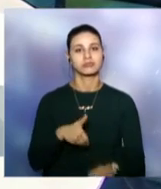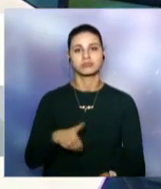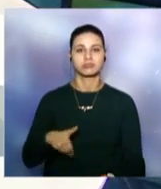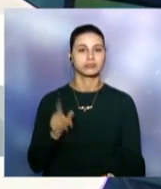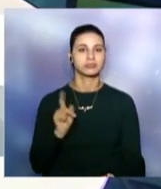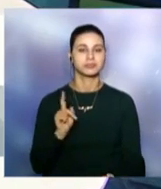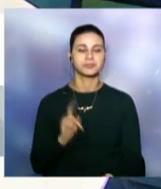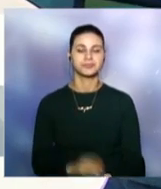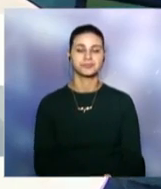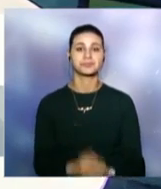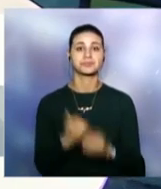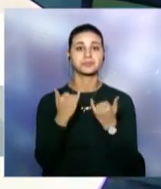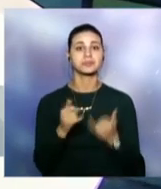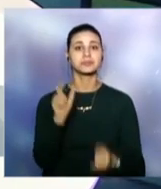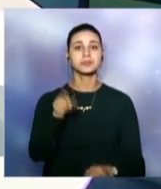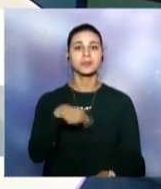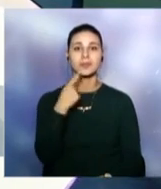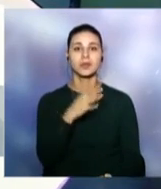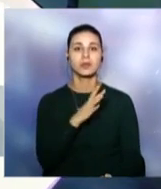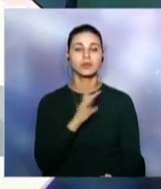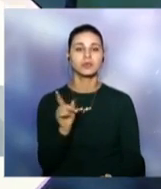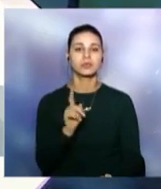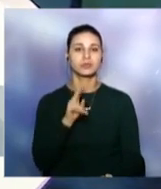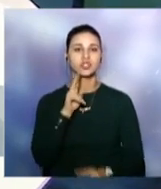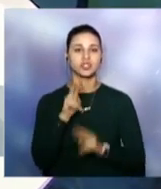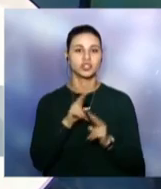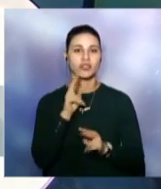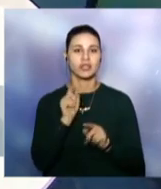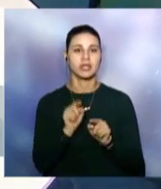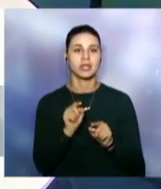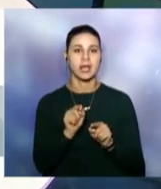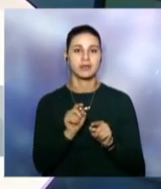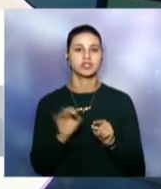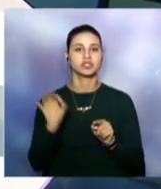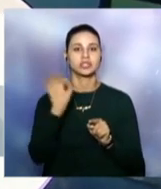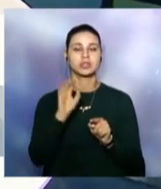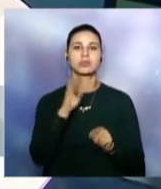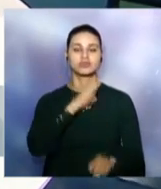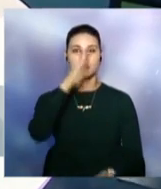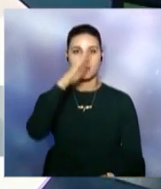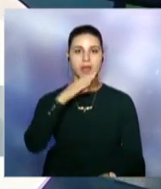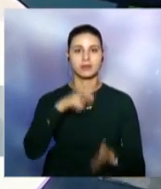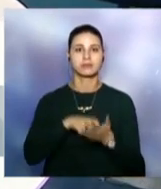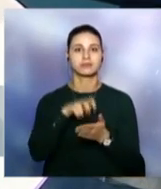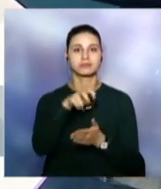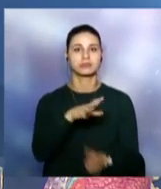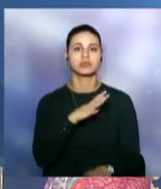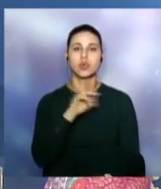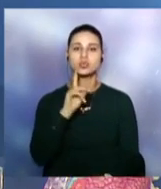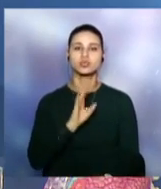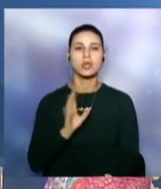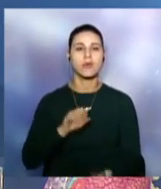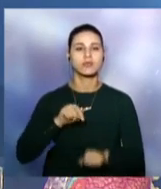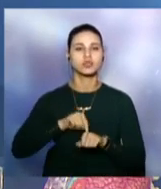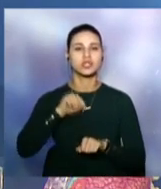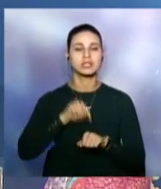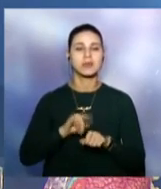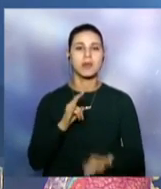მე დავაზუსტებ, თქვენ ახლა აგვიხსენით, რომ ჩივილები, რომლის შესახებაც მშობელი წერს, თქვათ, უსიამოვნო